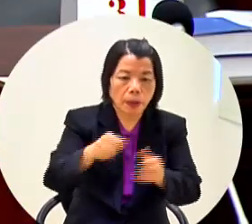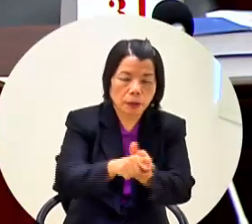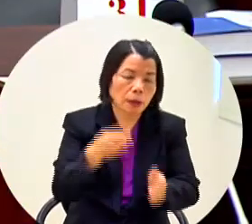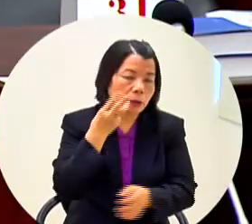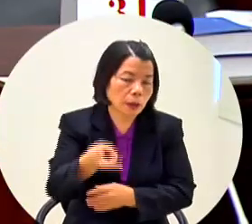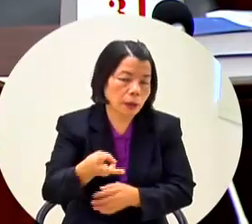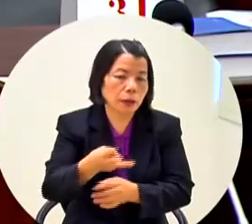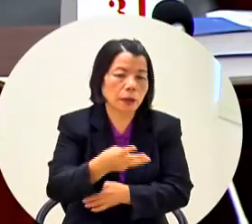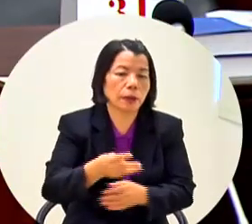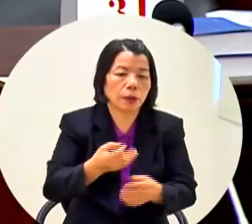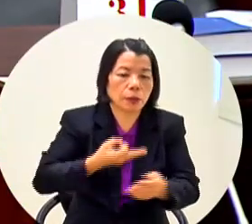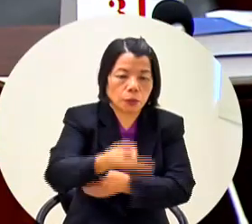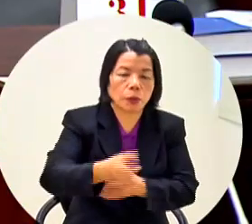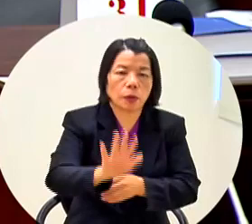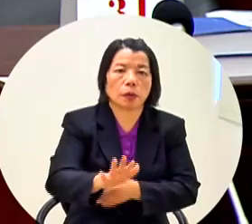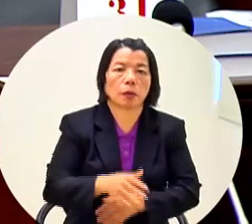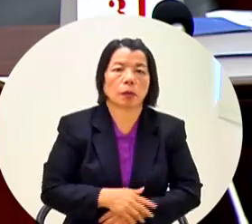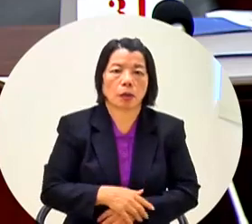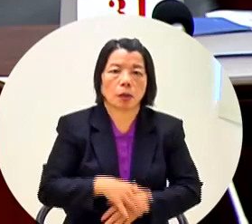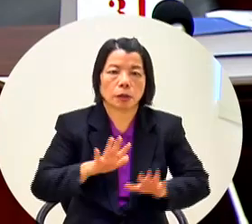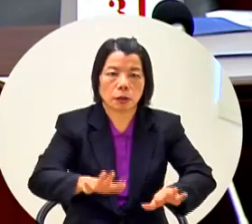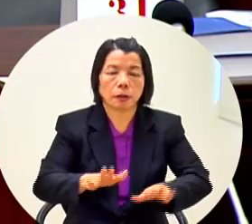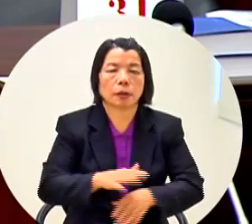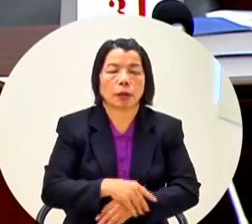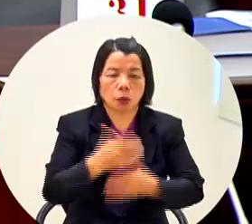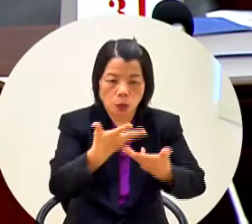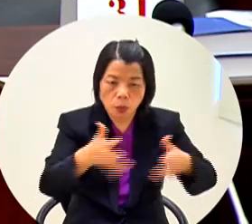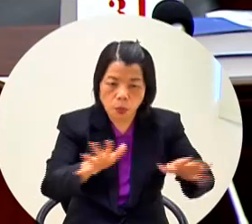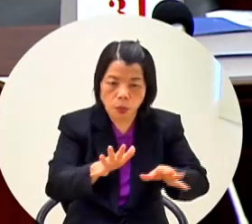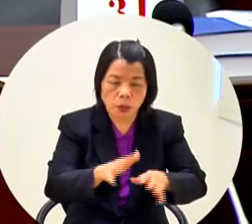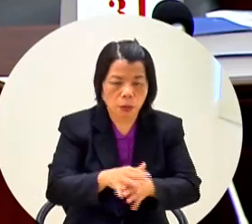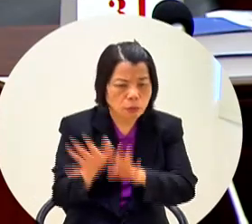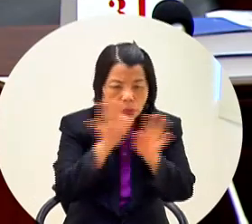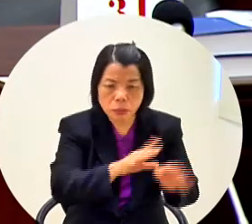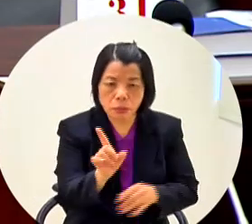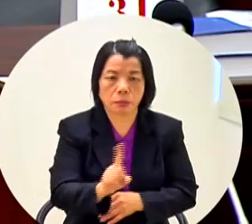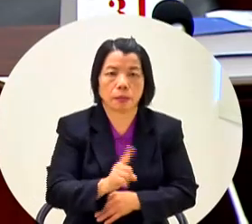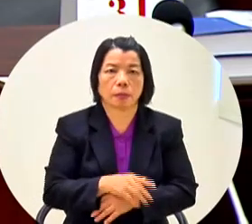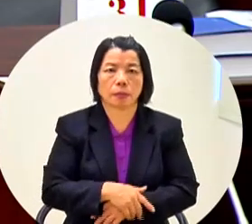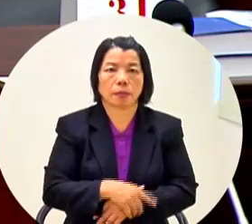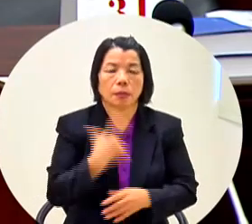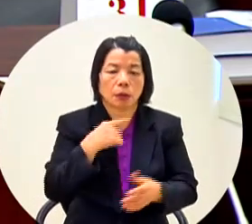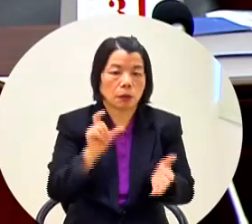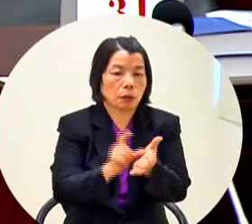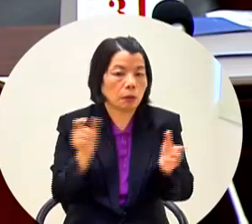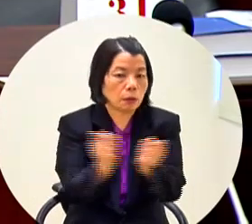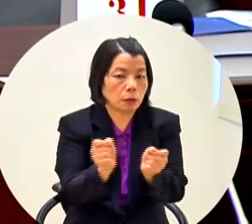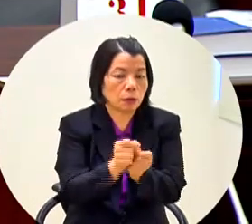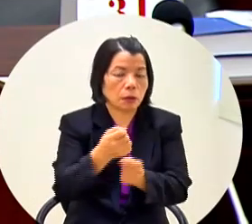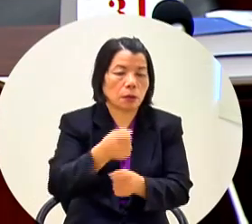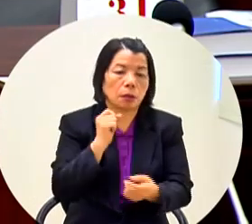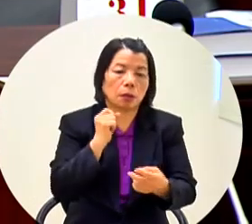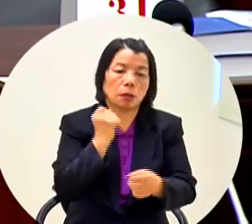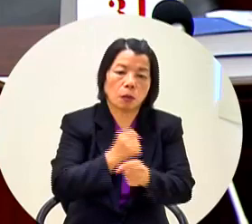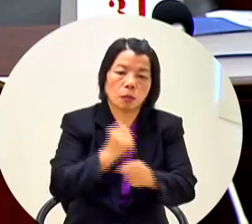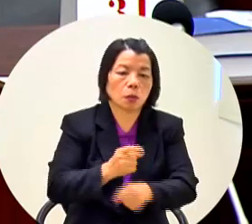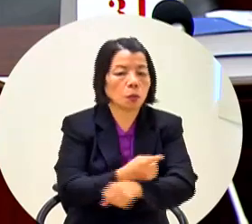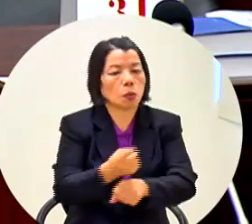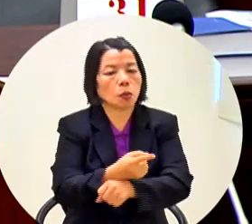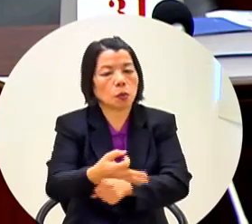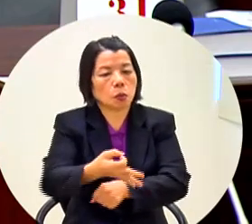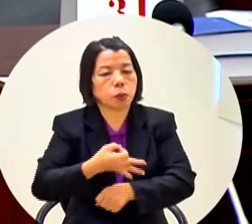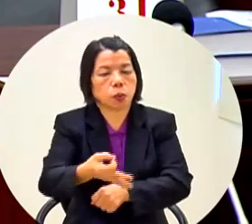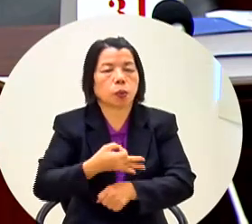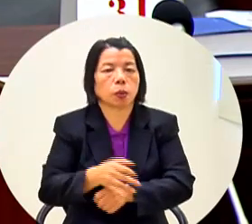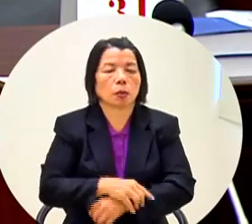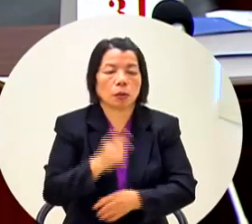案。但是我必须要讲哦，现在有很多的状况是临时工，他是领时薪的，或是他是